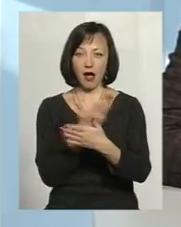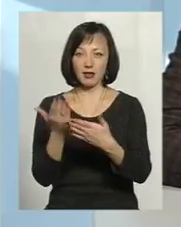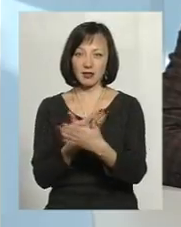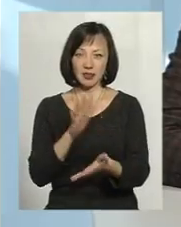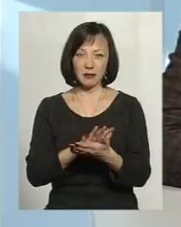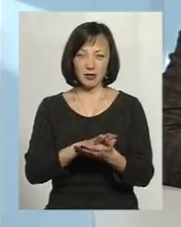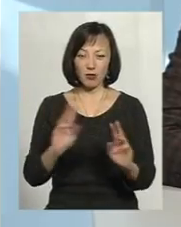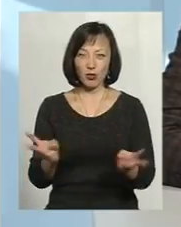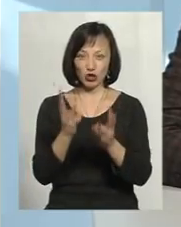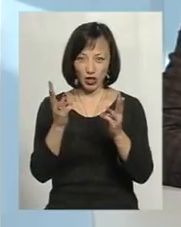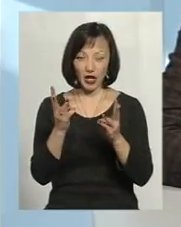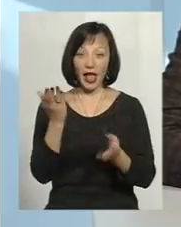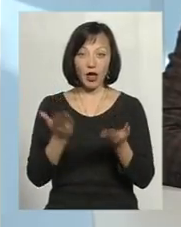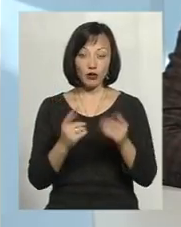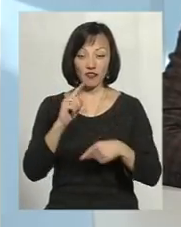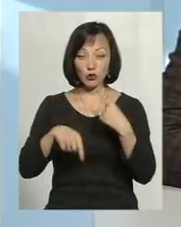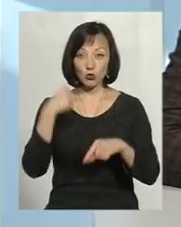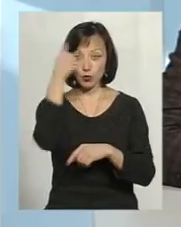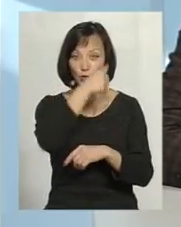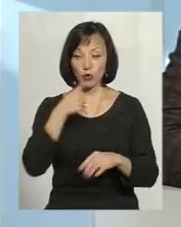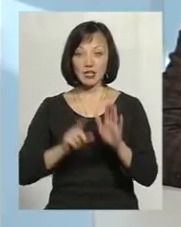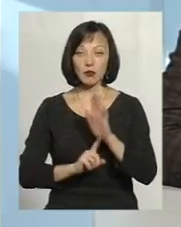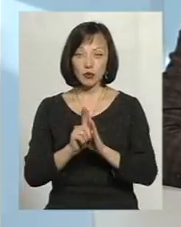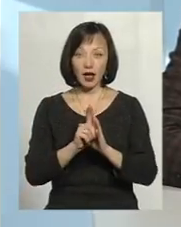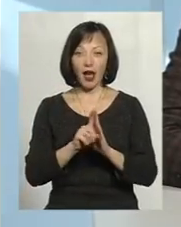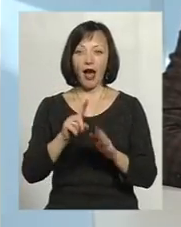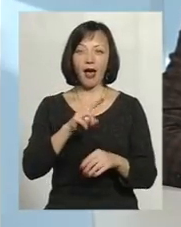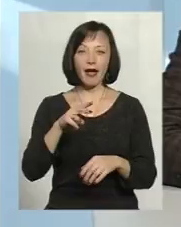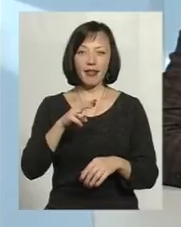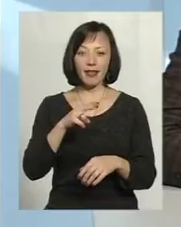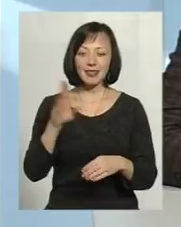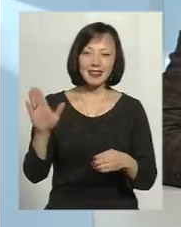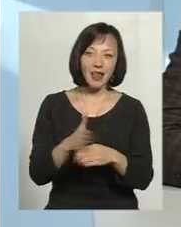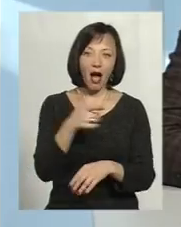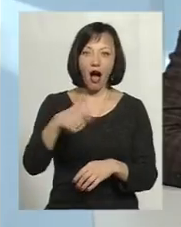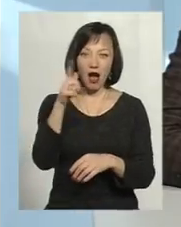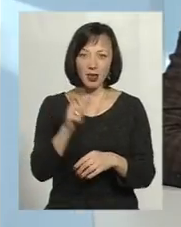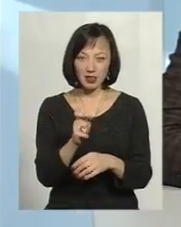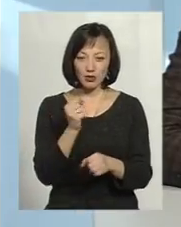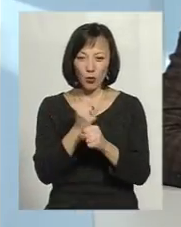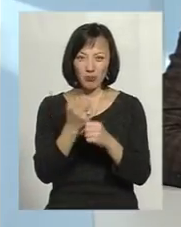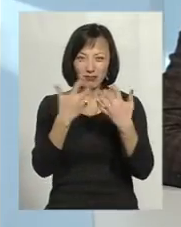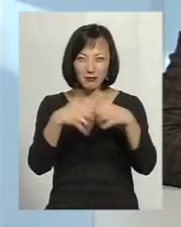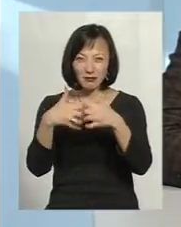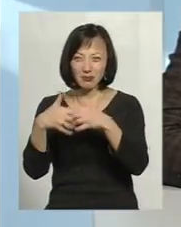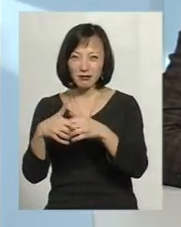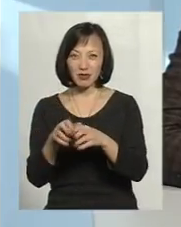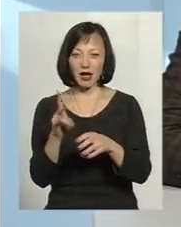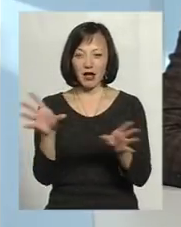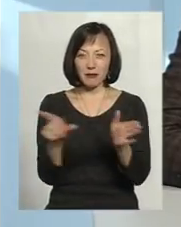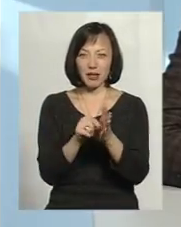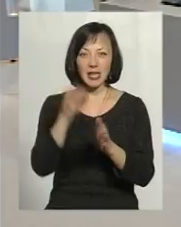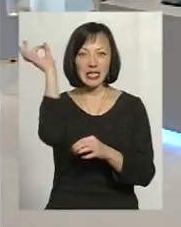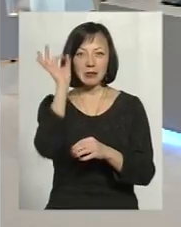з пожежі. Якщо ми в наступному році запустимо дегазацію, а ми її повинні запустити, ми зараз працюємо з інвесторами, з німцями, які в